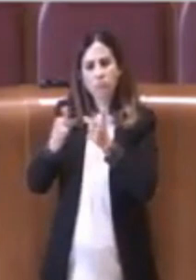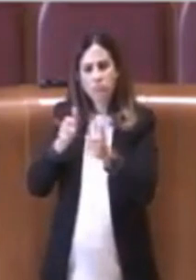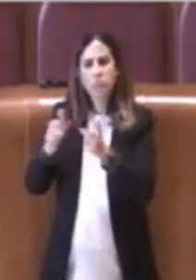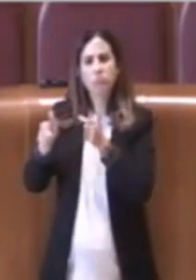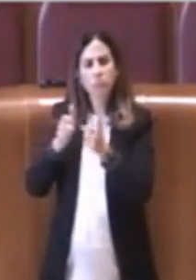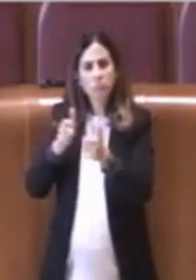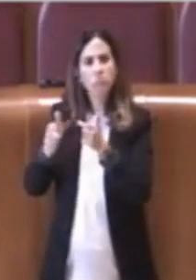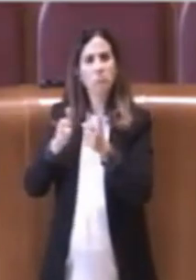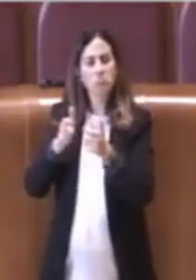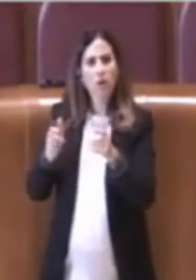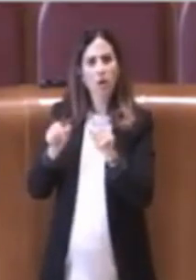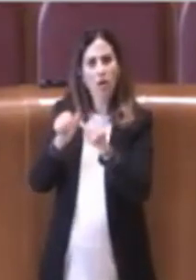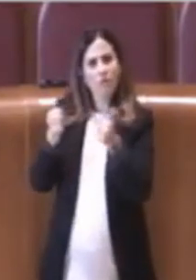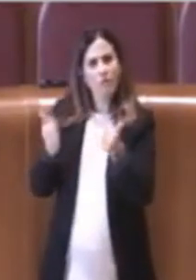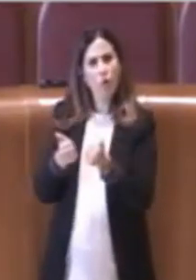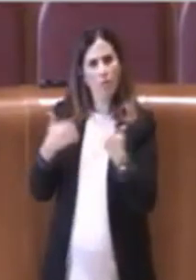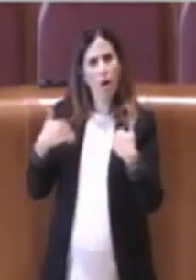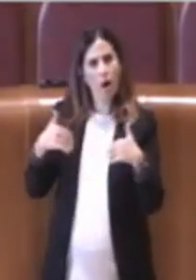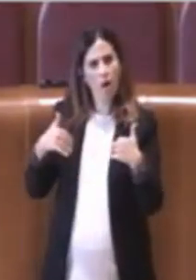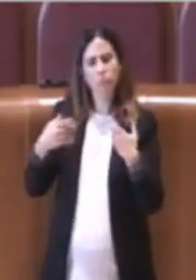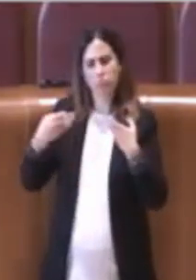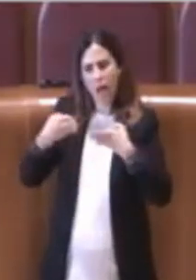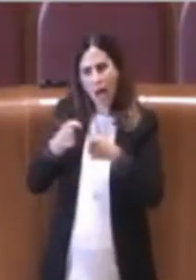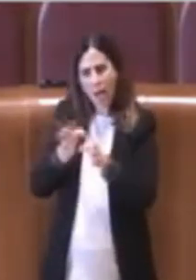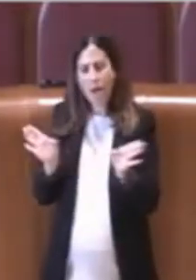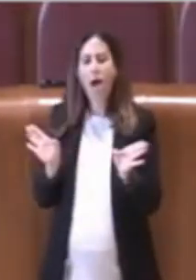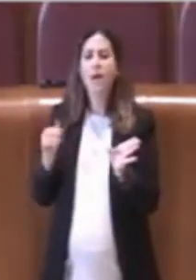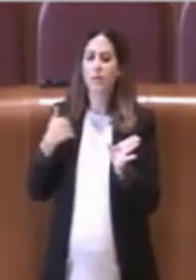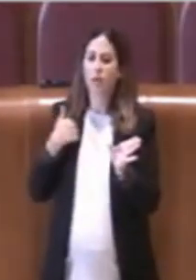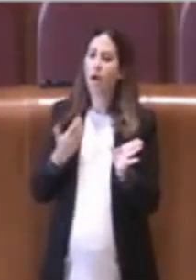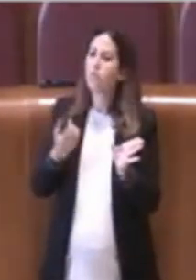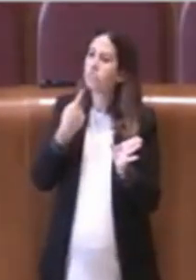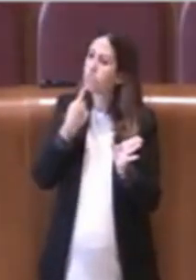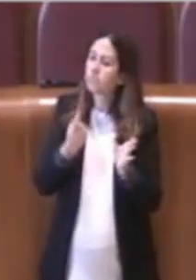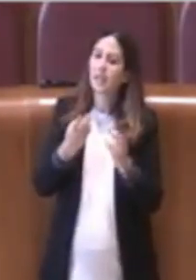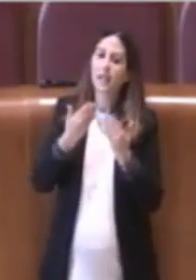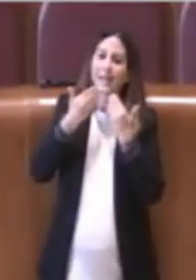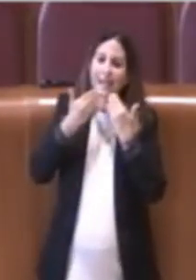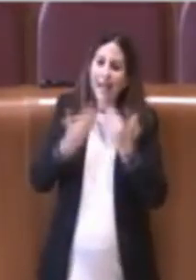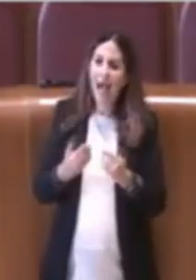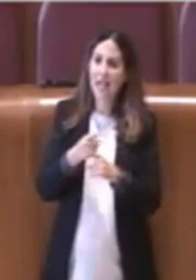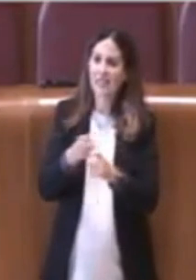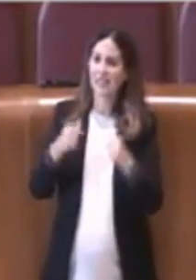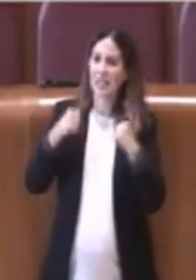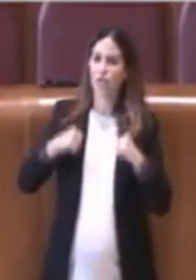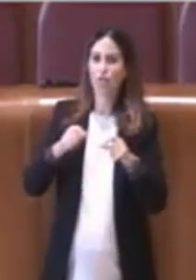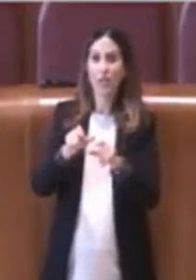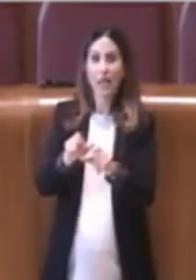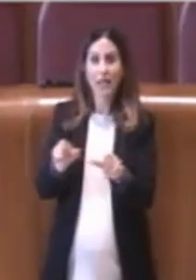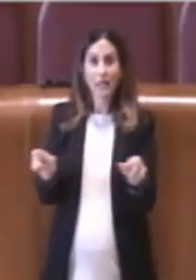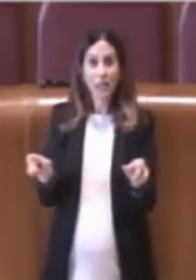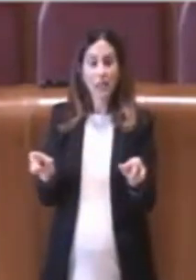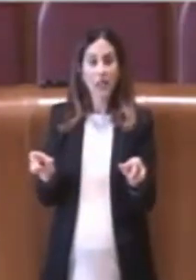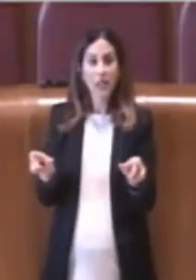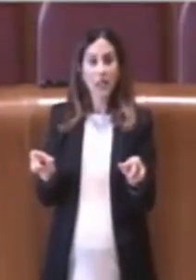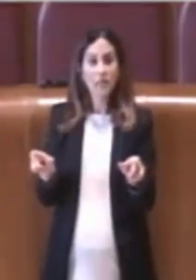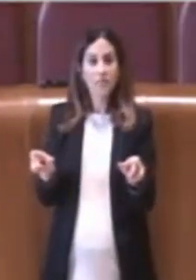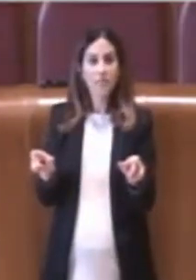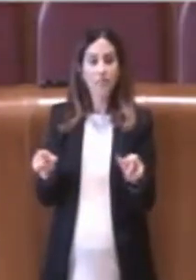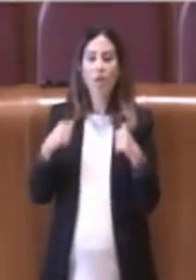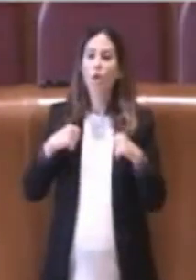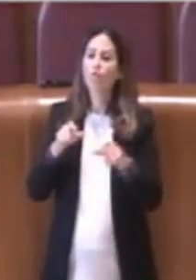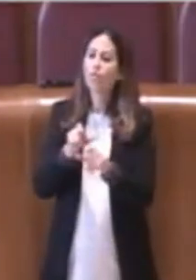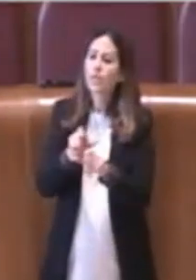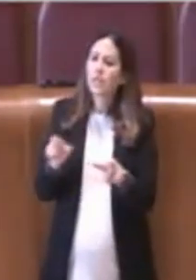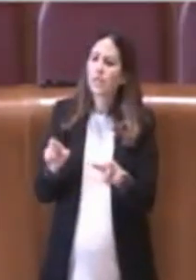e io ringrazio le i cittadini che si sono impegnati in questo a questa attività